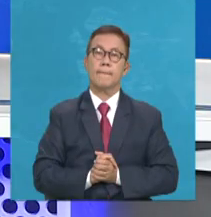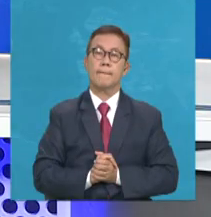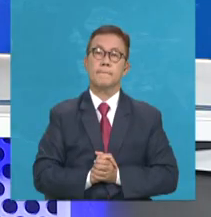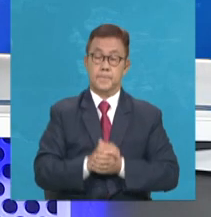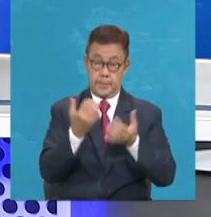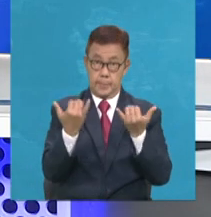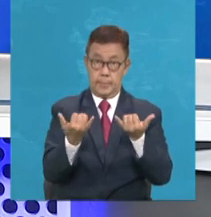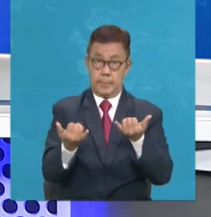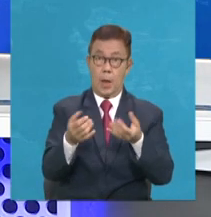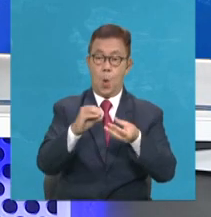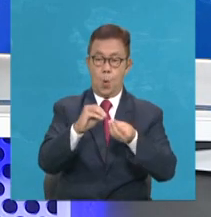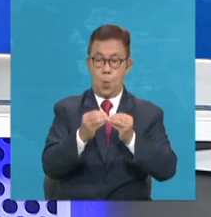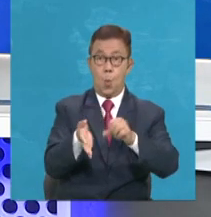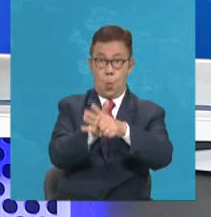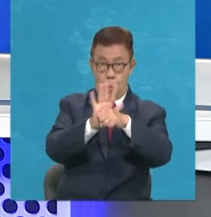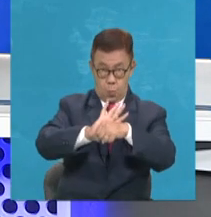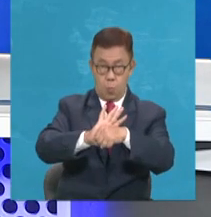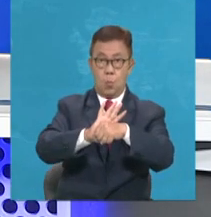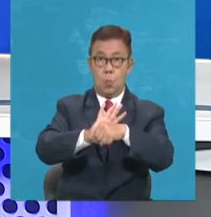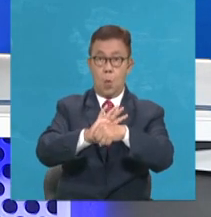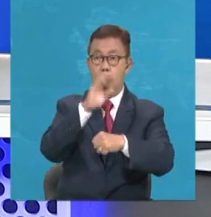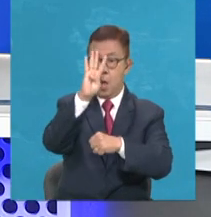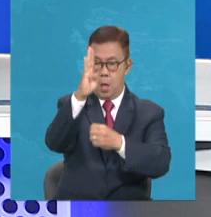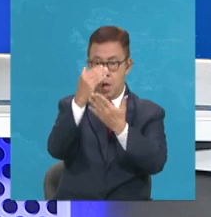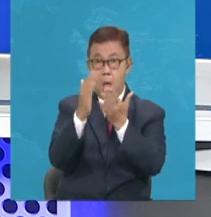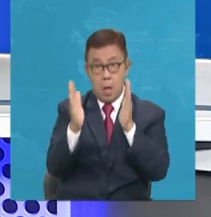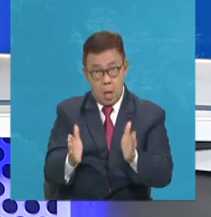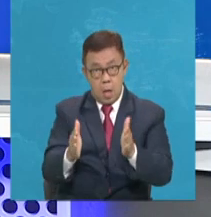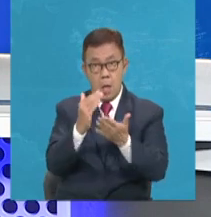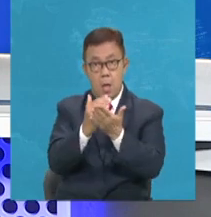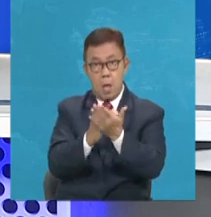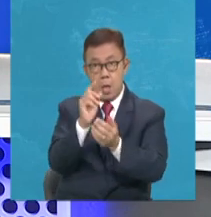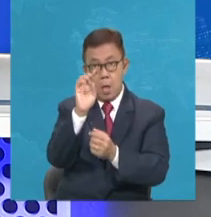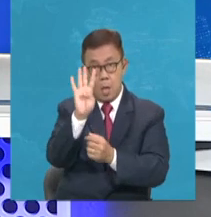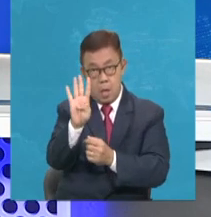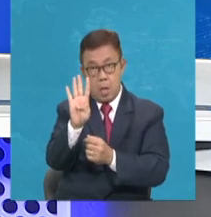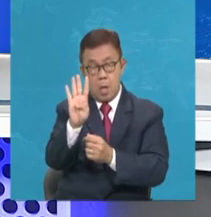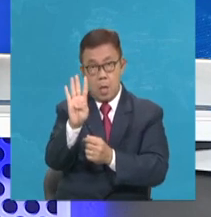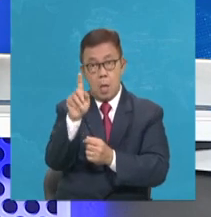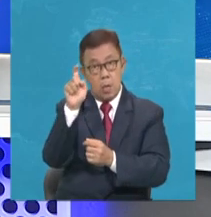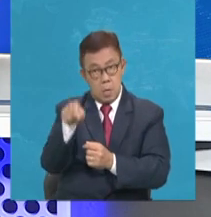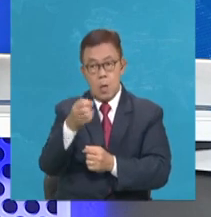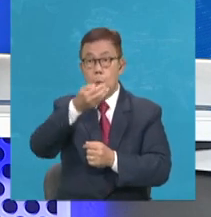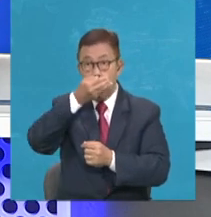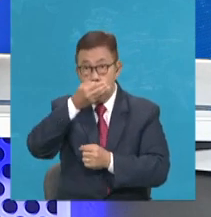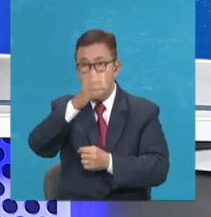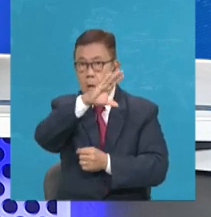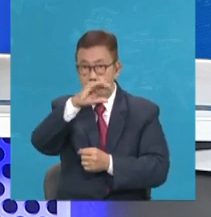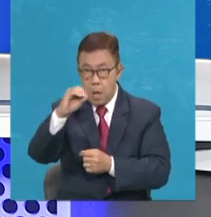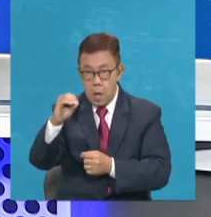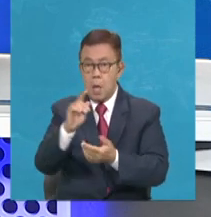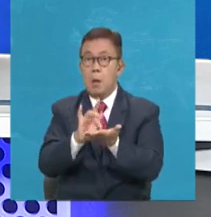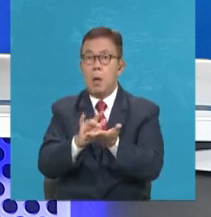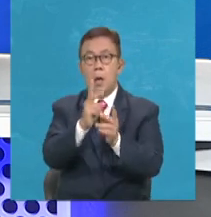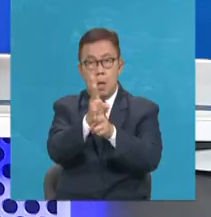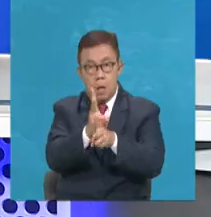status harian normal baru dalam catering 4 yaitu memerlukan bantuan oksigen dan di